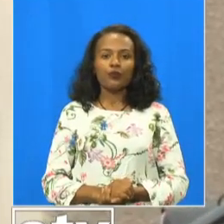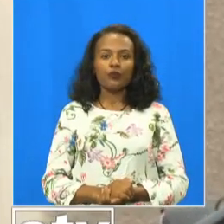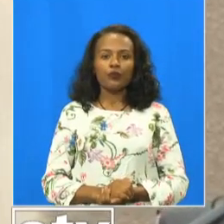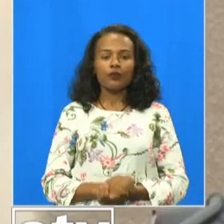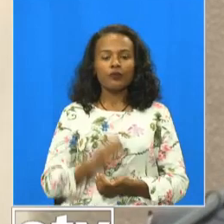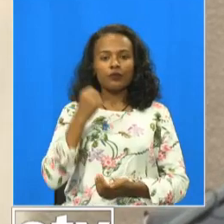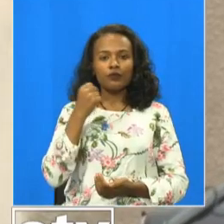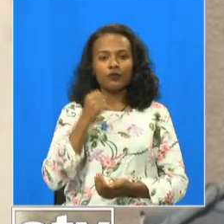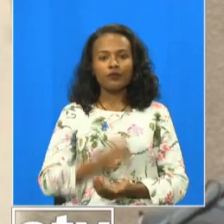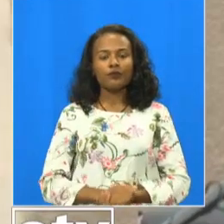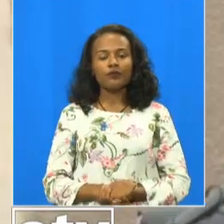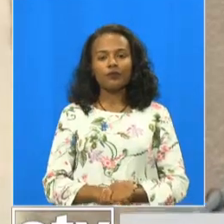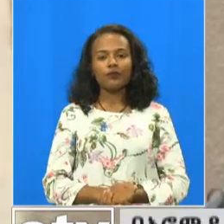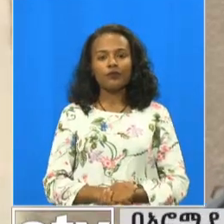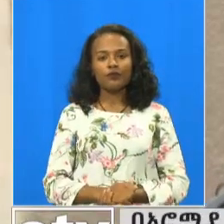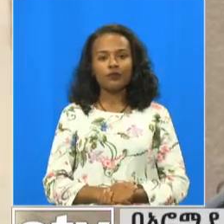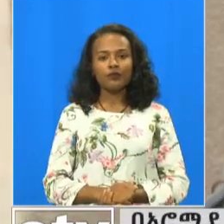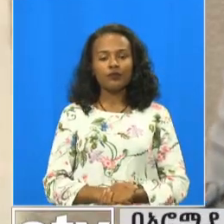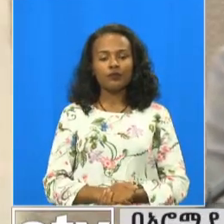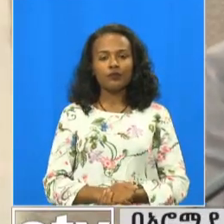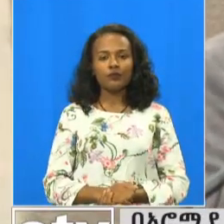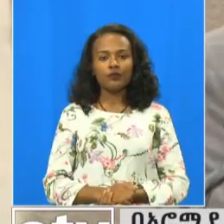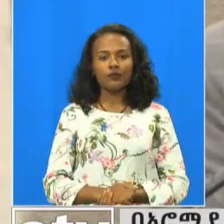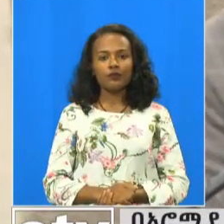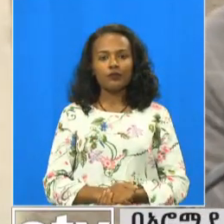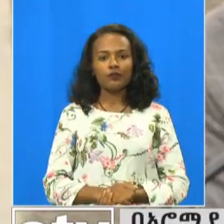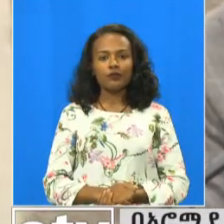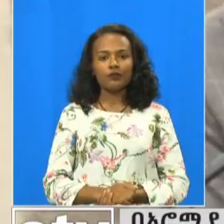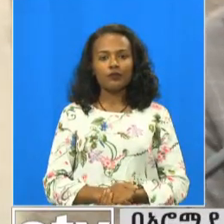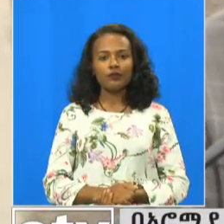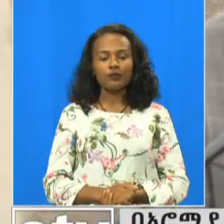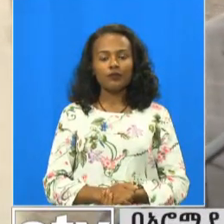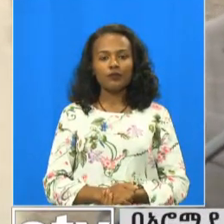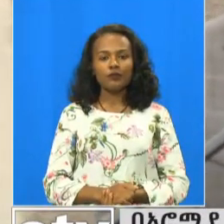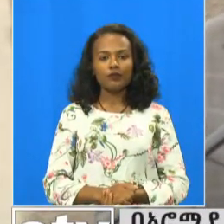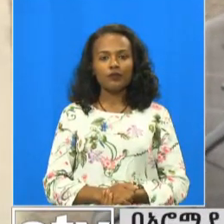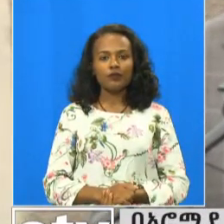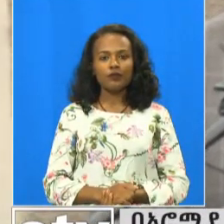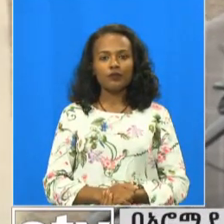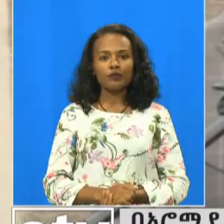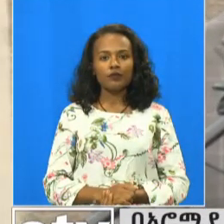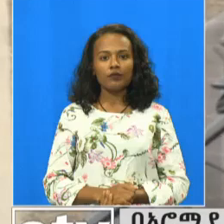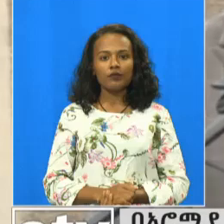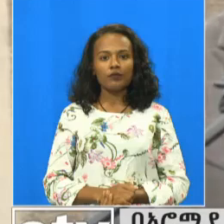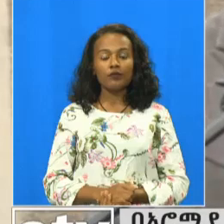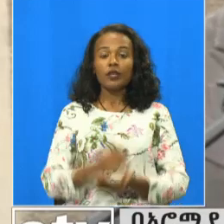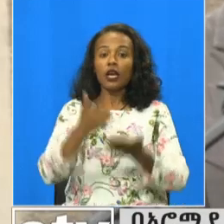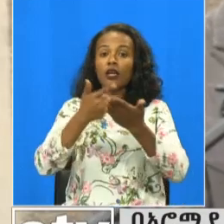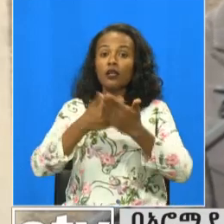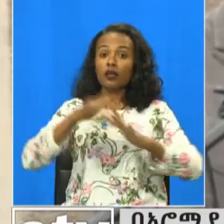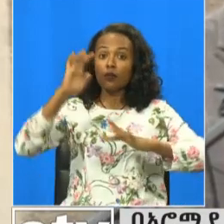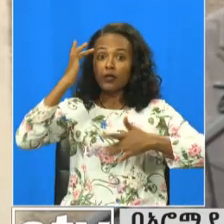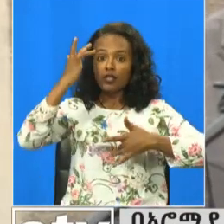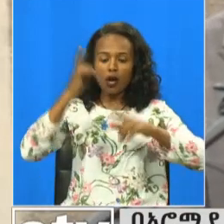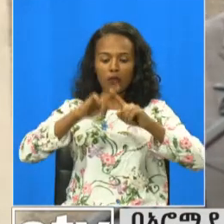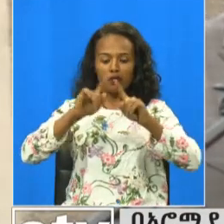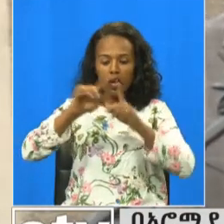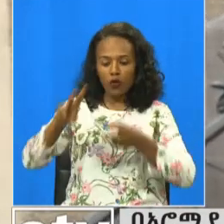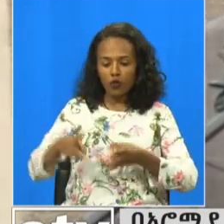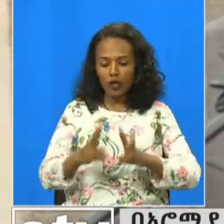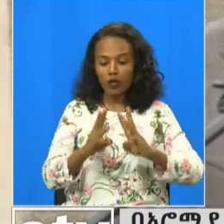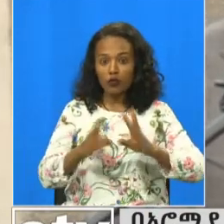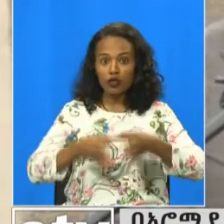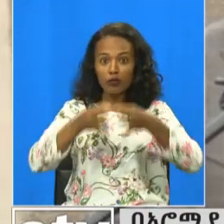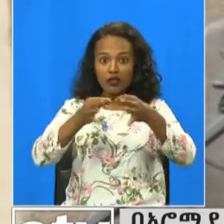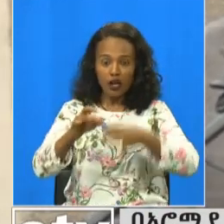ዲቤ ከራዳዳት እንደደርቡፊ ተዋቹን ገሩ ካንዳንዳም ይህ በሽታ በተለያዩ መንገዶች የሚተላለፍ